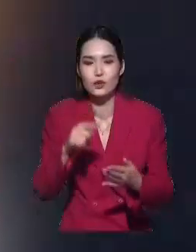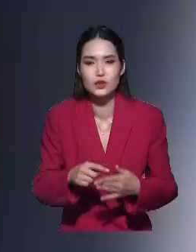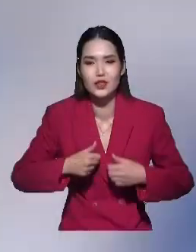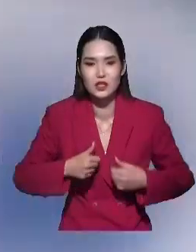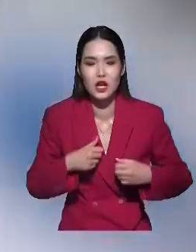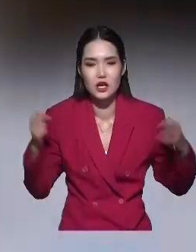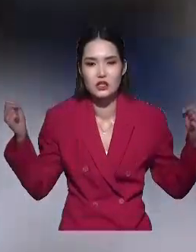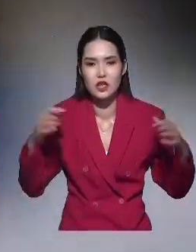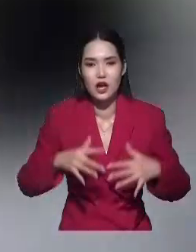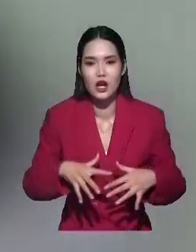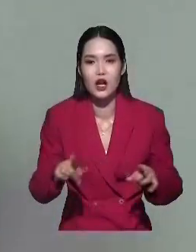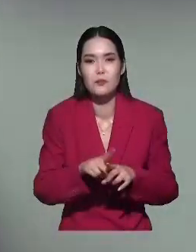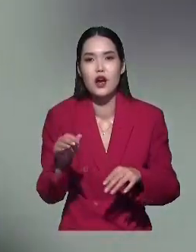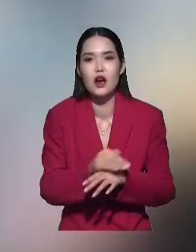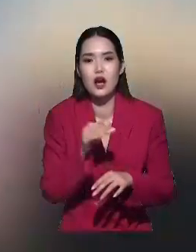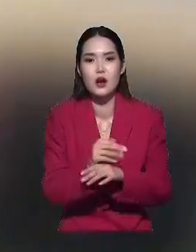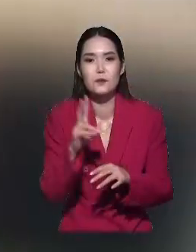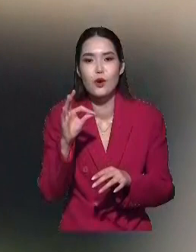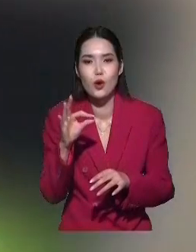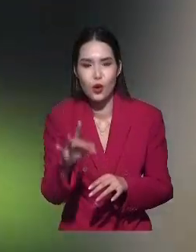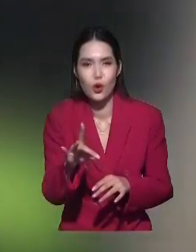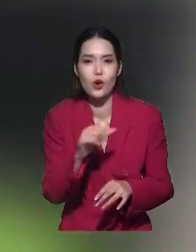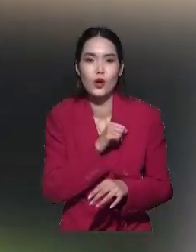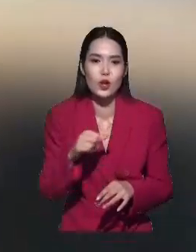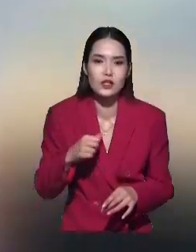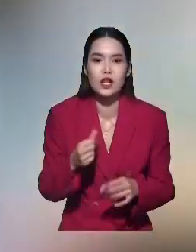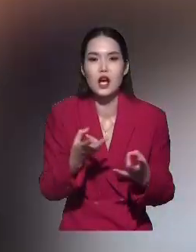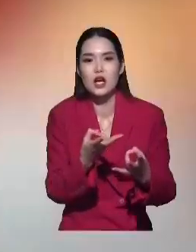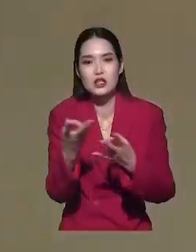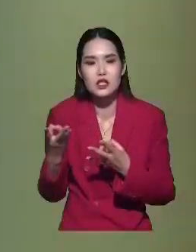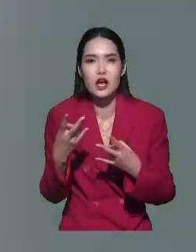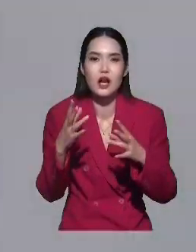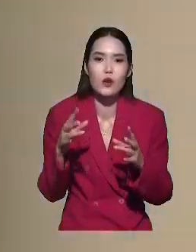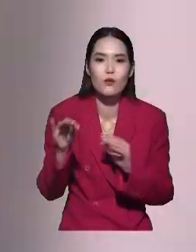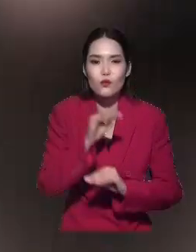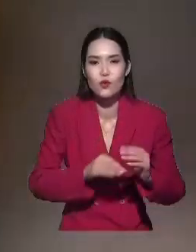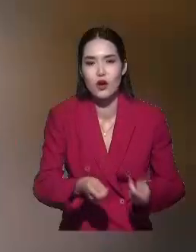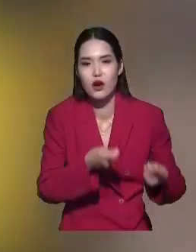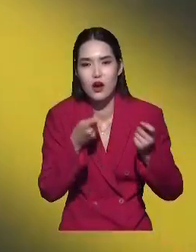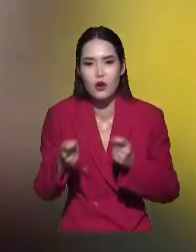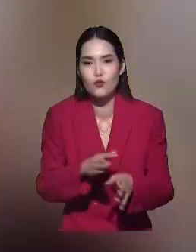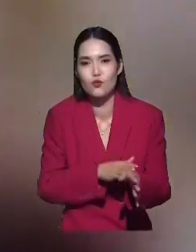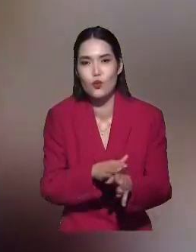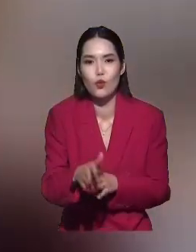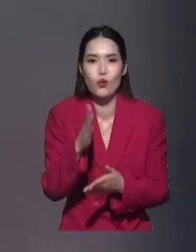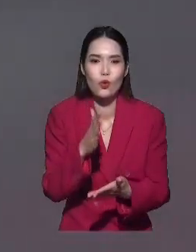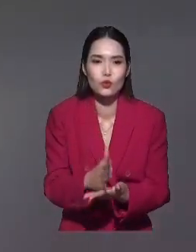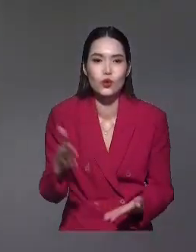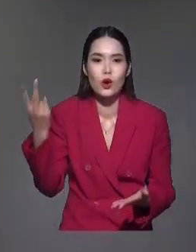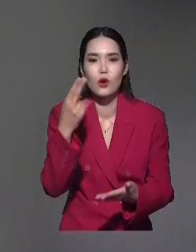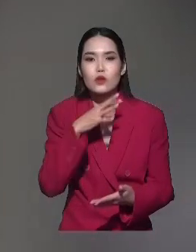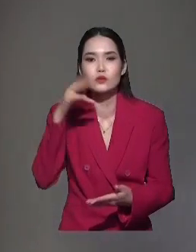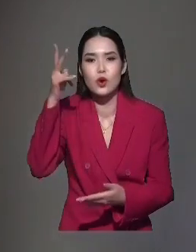кіріскен. Тіпті қайырымдылық қорларға жүгінбей, өздері керек жарақтарды елді мекендерге жеткізіп жатқандар бар. Мәселен, Астанадағы көп